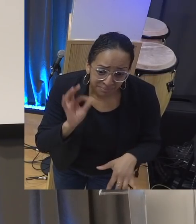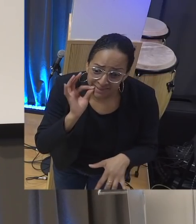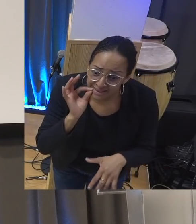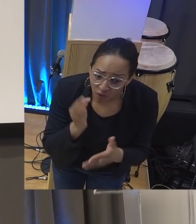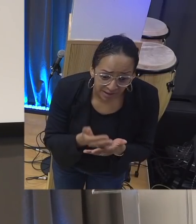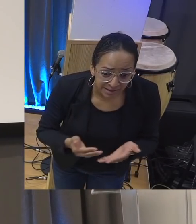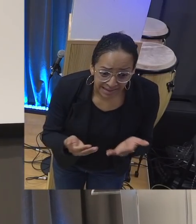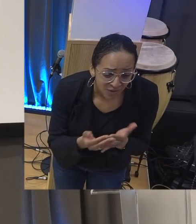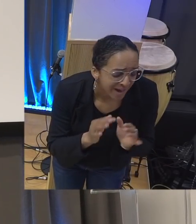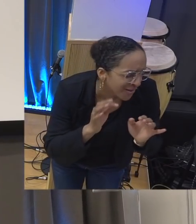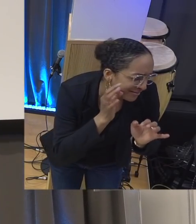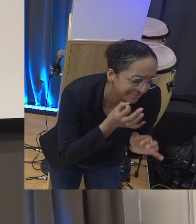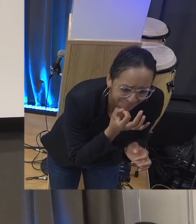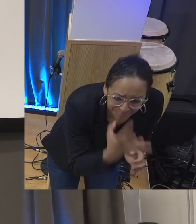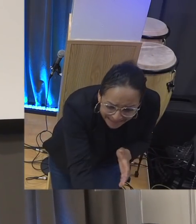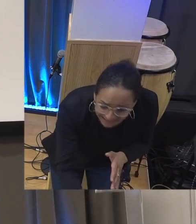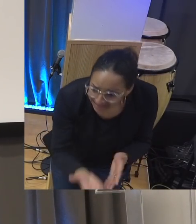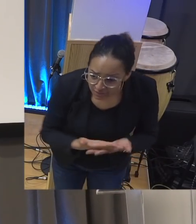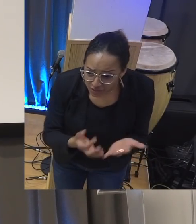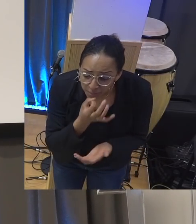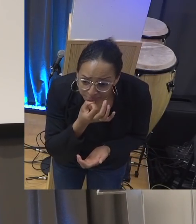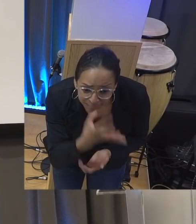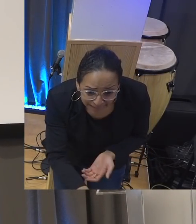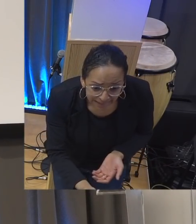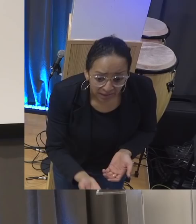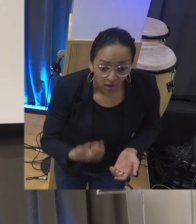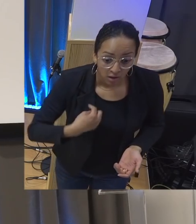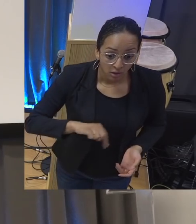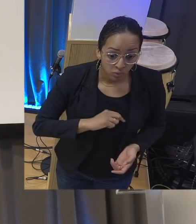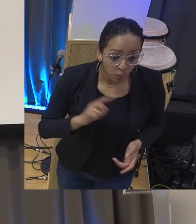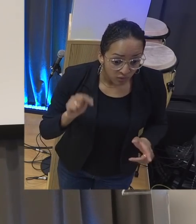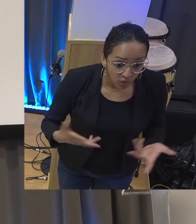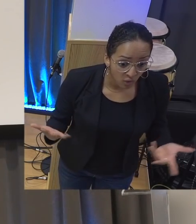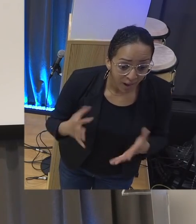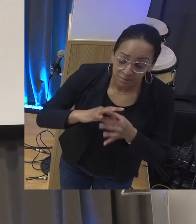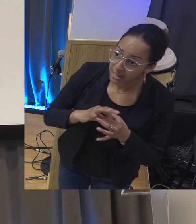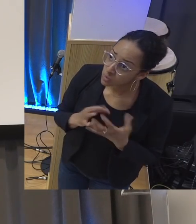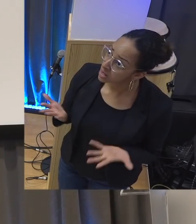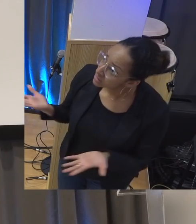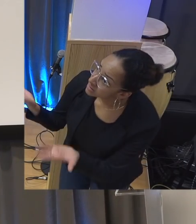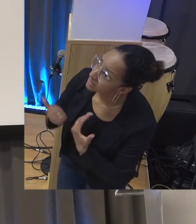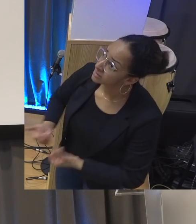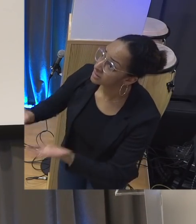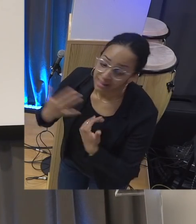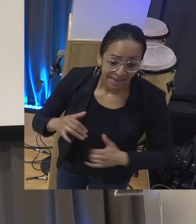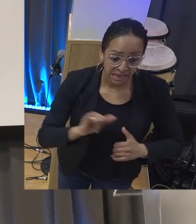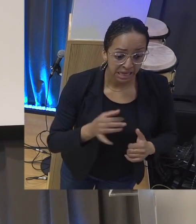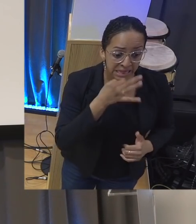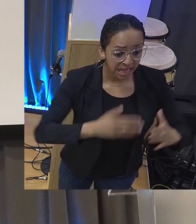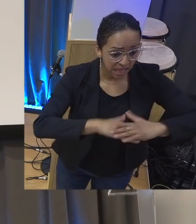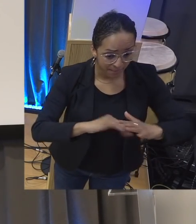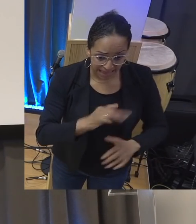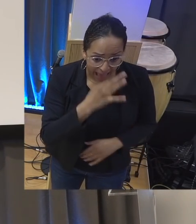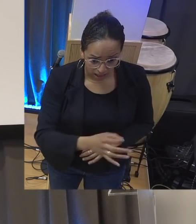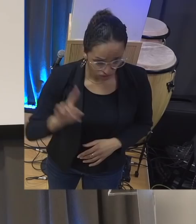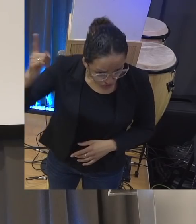il suffit de walou. On a tout, on vit comme si on n'avait rien. On est comme des mendiants spirituels. Toutes les limites que tu te fixes, c'est toi qui te les as fixées. C'est pas